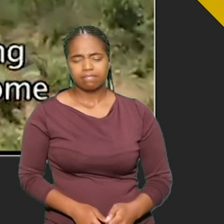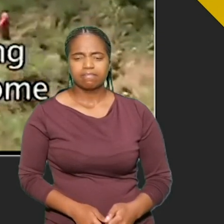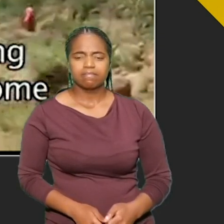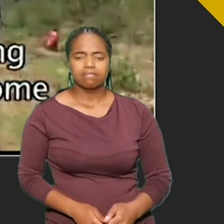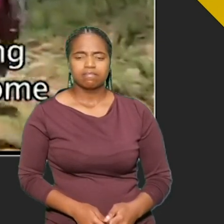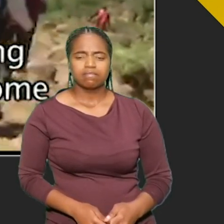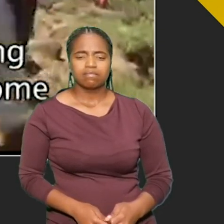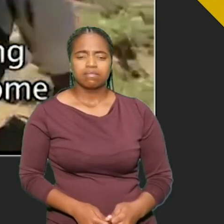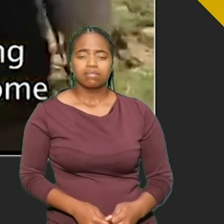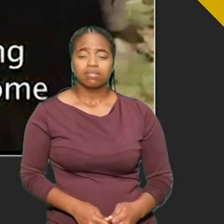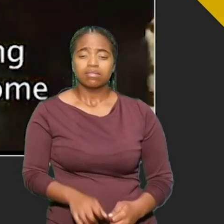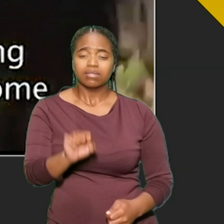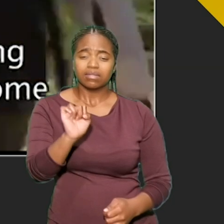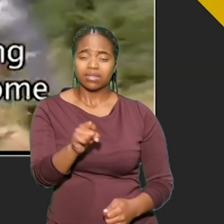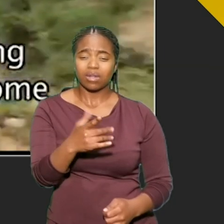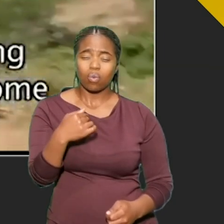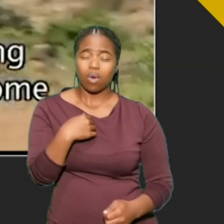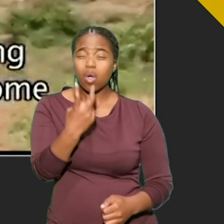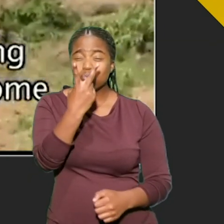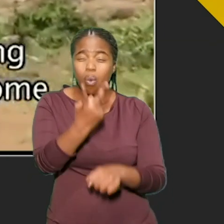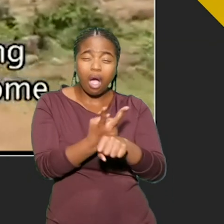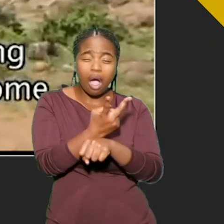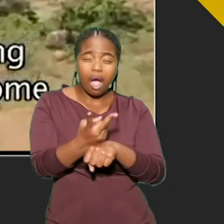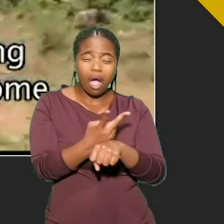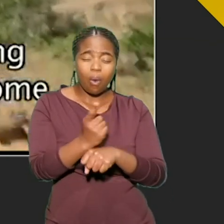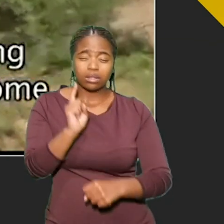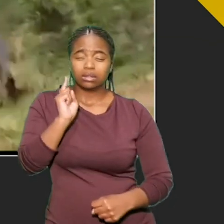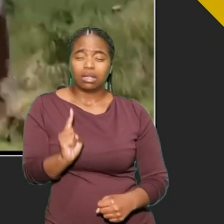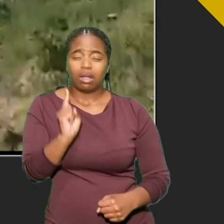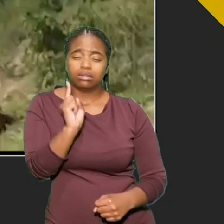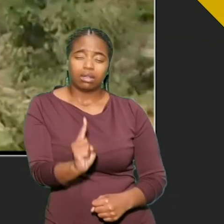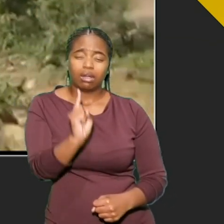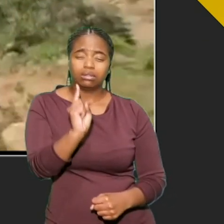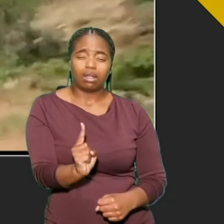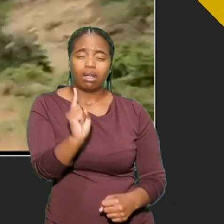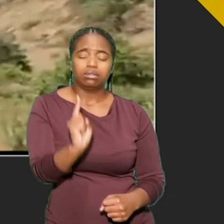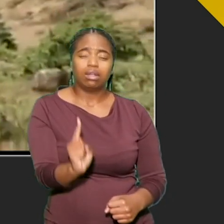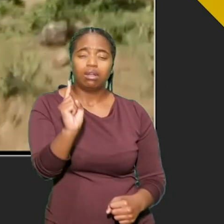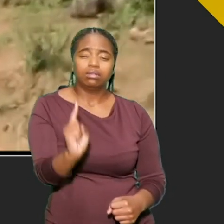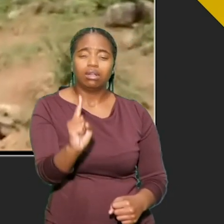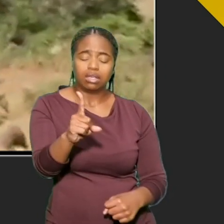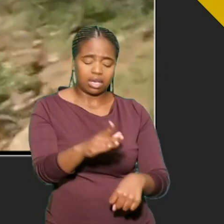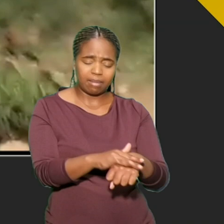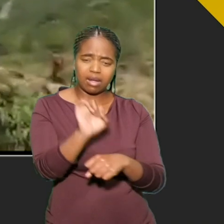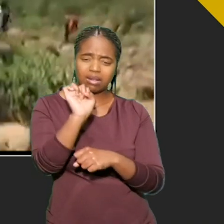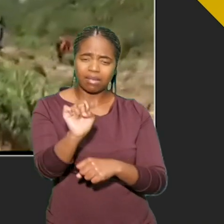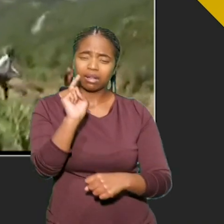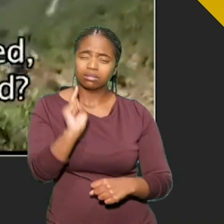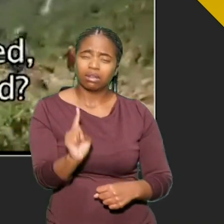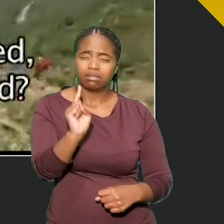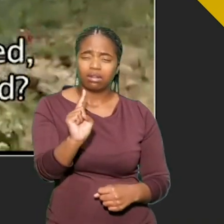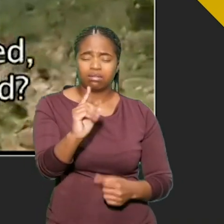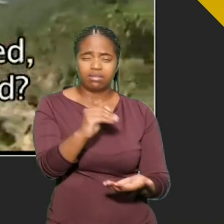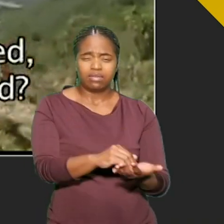emva kweeyure ezimbini ehamba ngeenyawo sithethe naye usisonke noogxa bakhe endleleni esingise